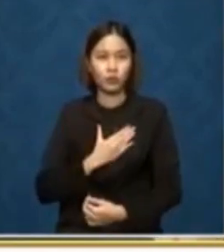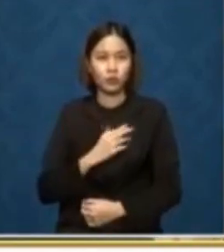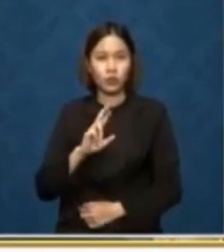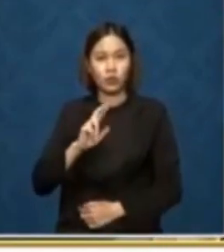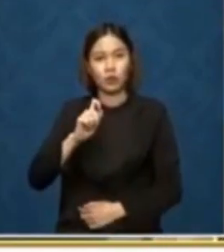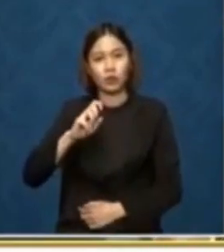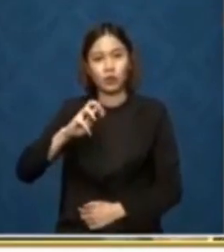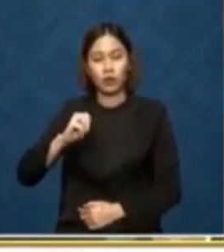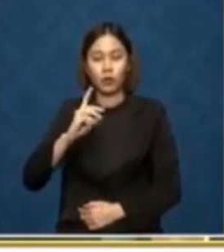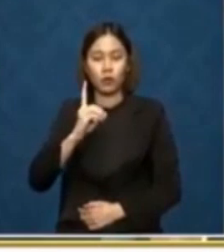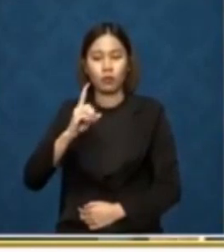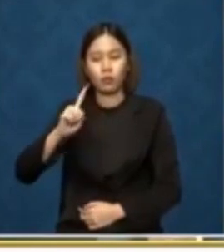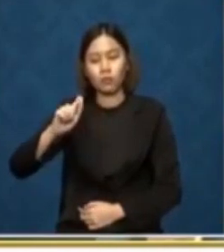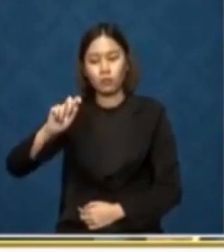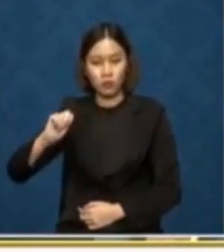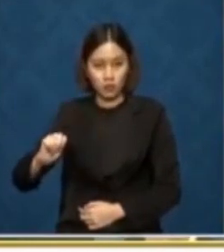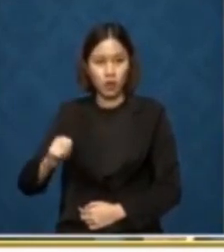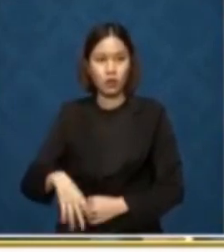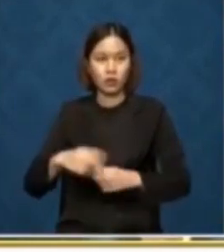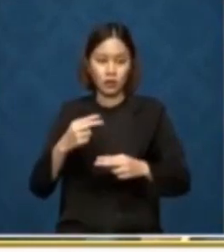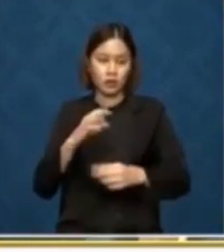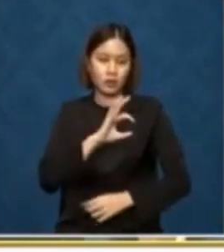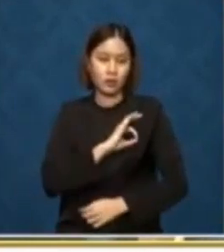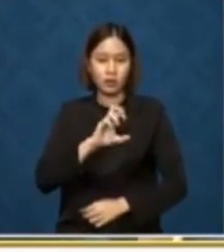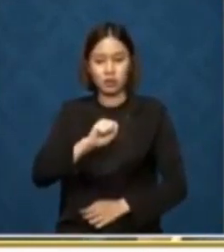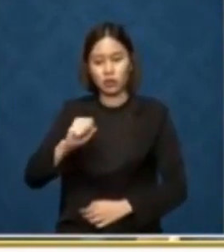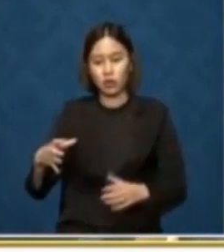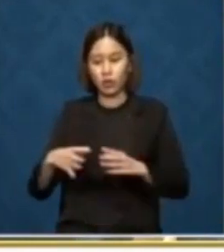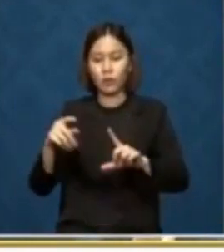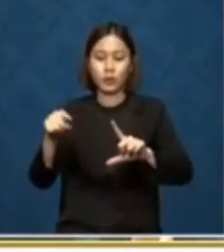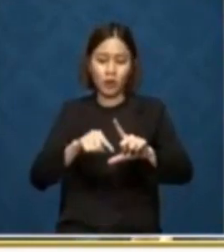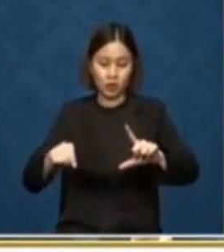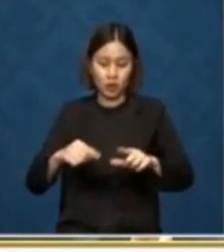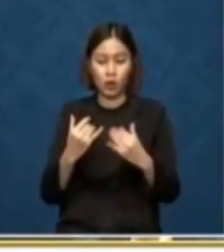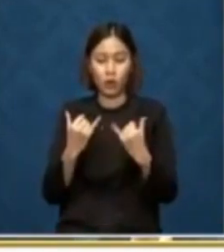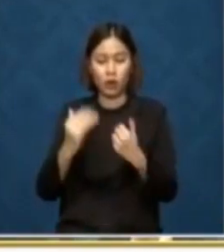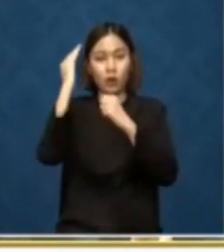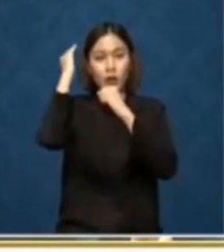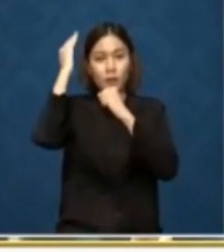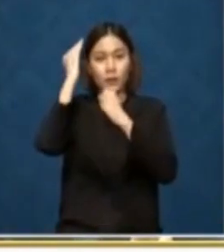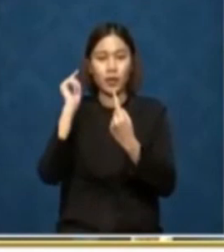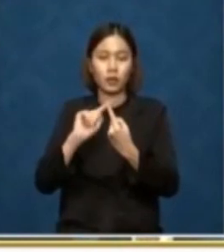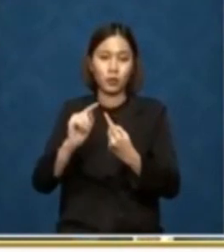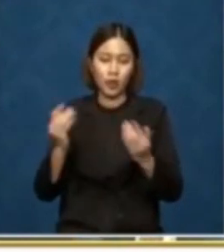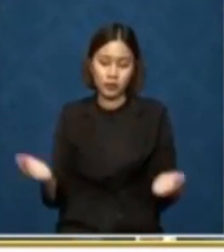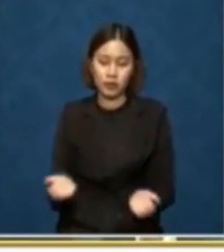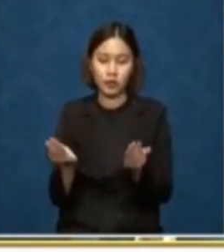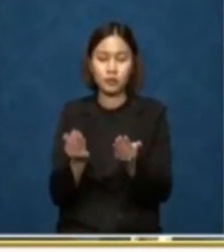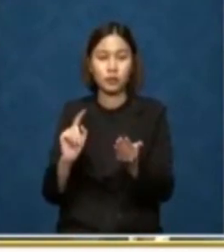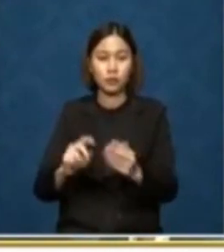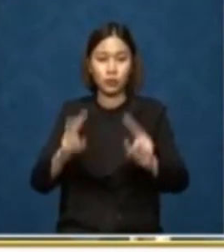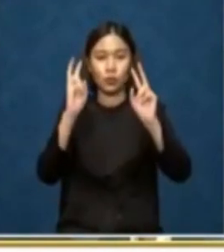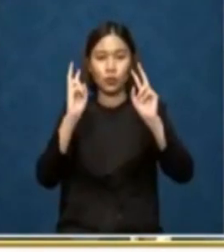AMODON บรจอal ครับสมาชิสภาพู่แทนาสดอน แบบบญชี รายชอา wirklicheวันนี้ผมขอพิปลาย เพื่อกสนบสนุญ